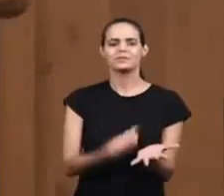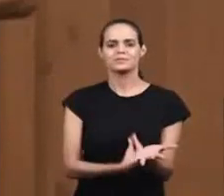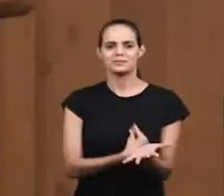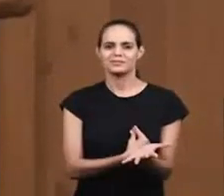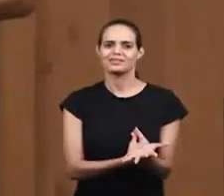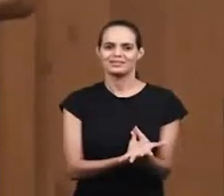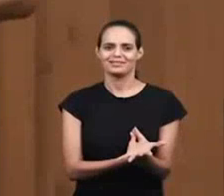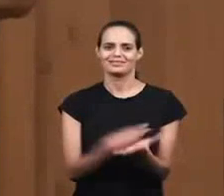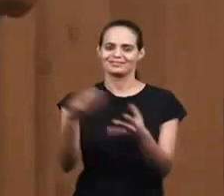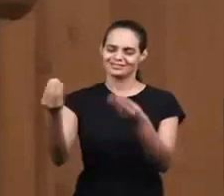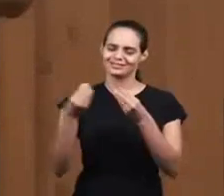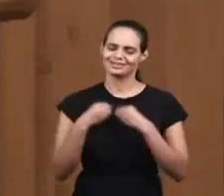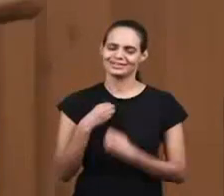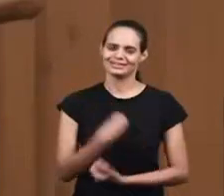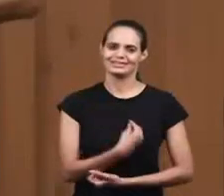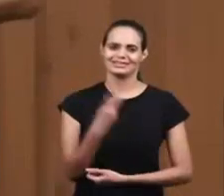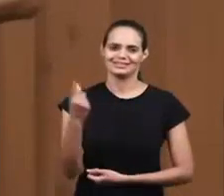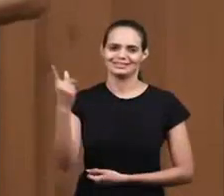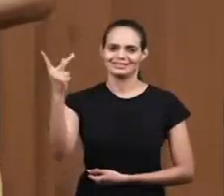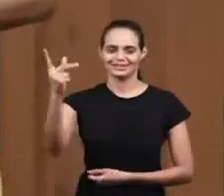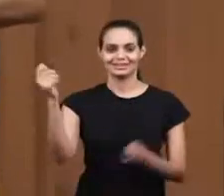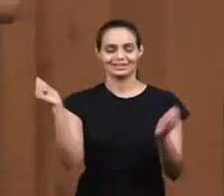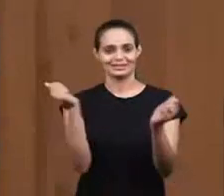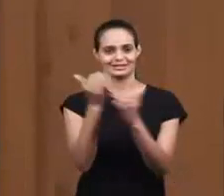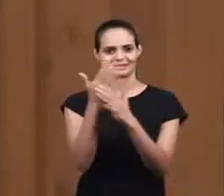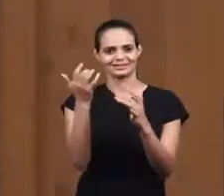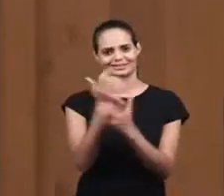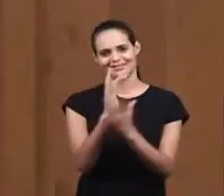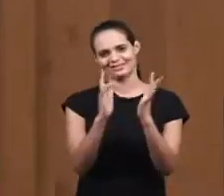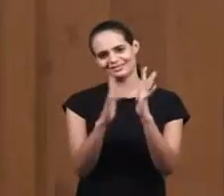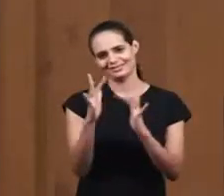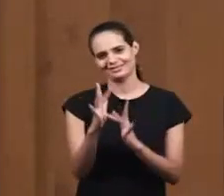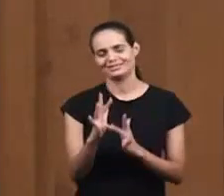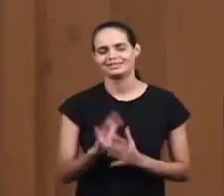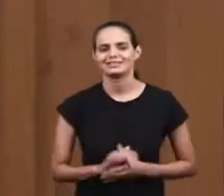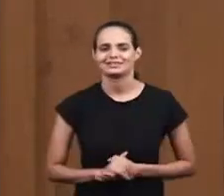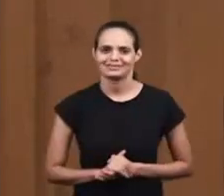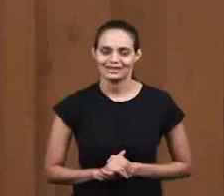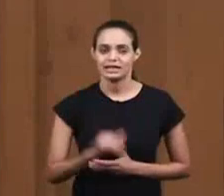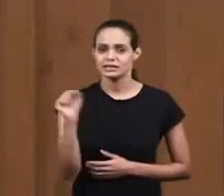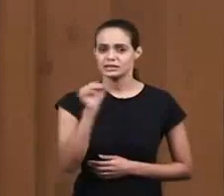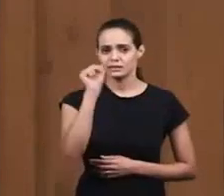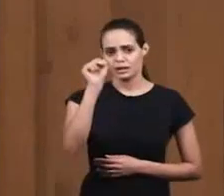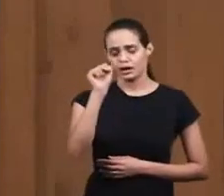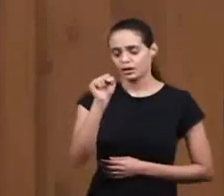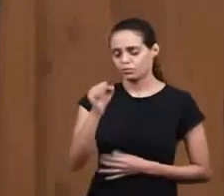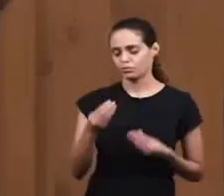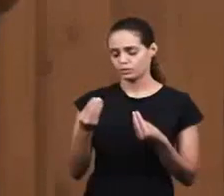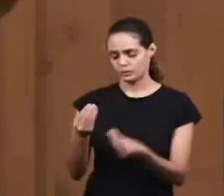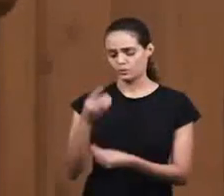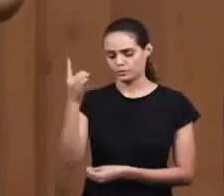und er ist auferstanden, um uns ewiges Leben zu schenken. Gelobt sei Jesus.